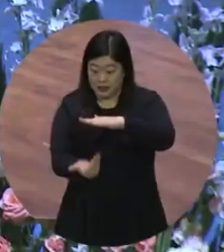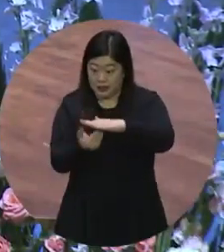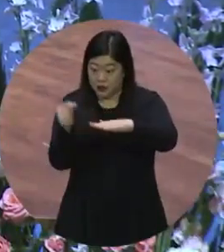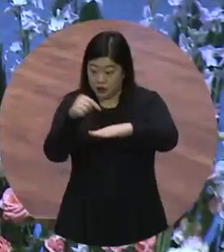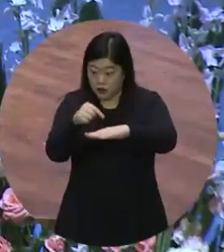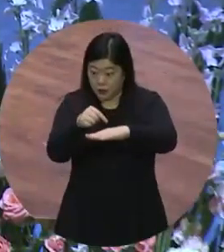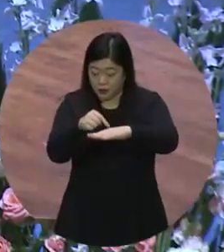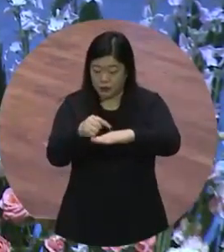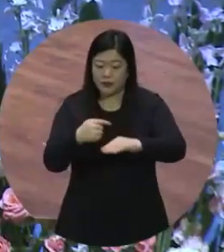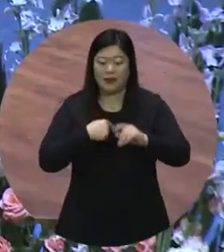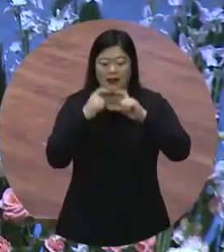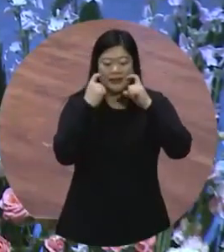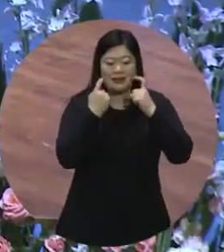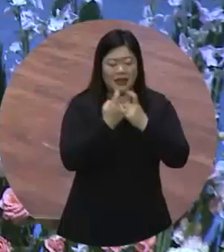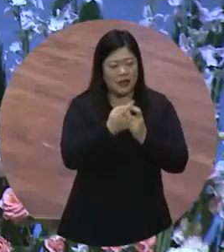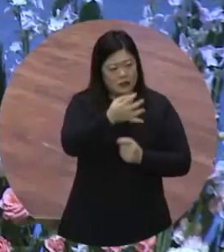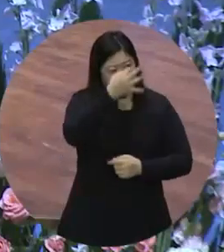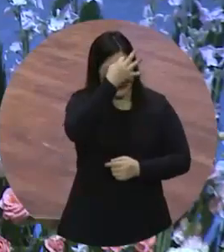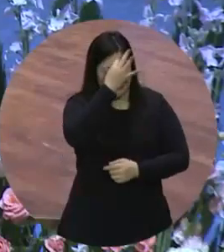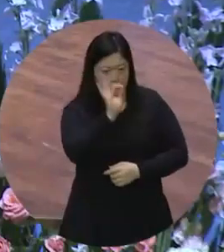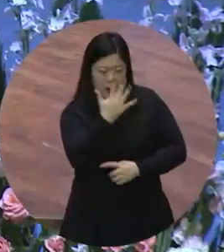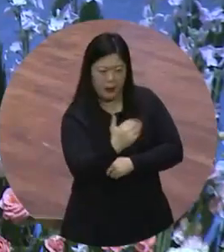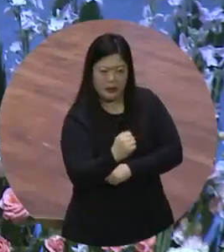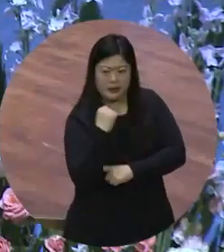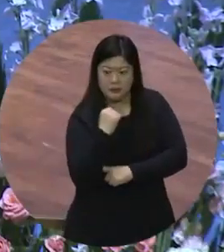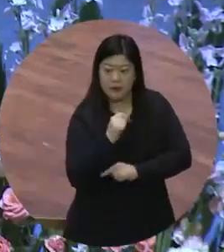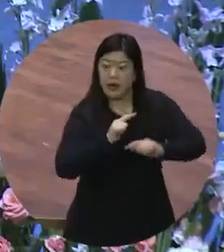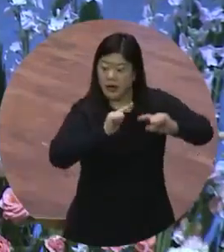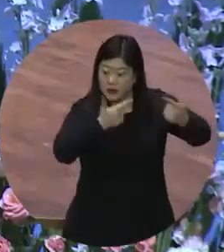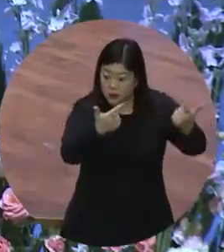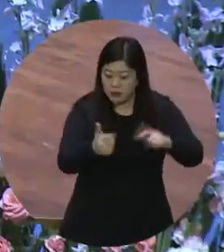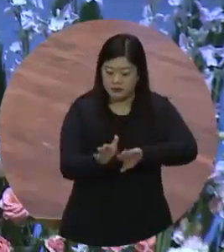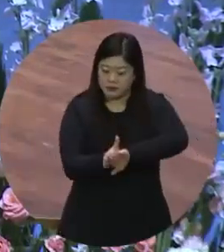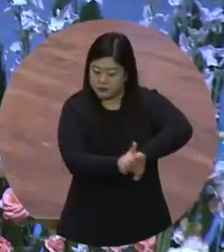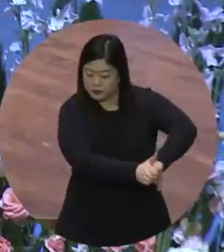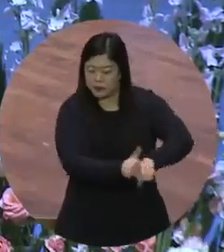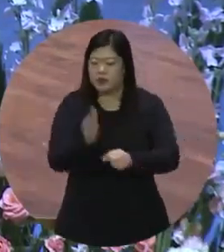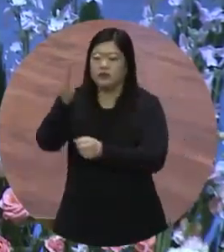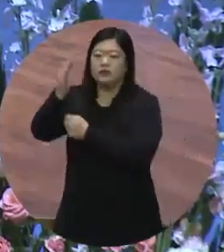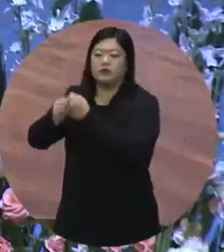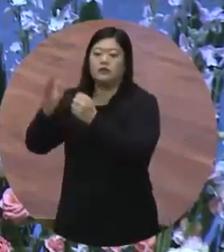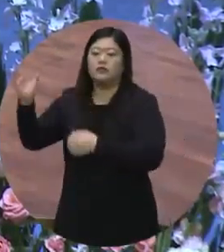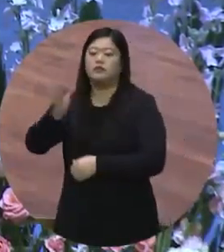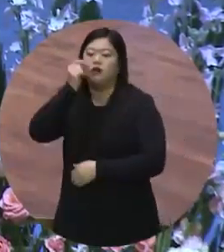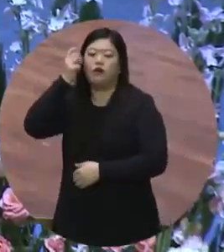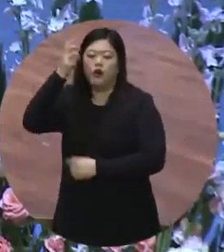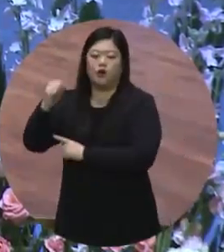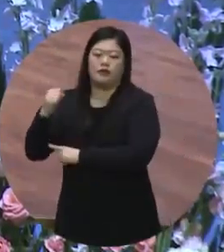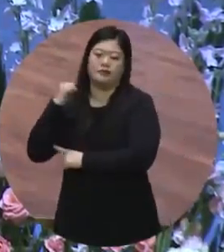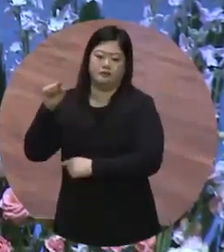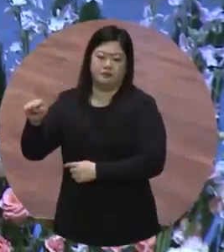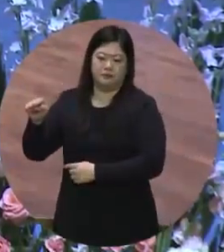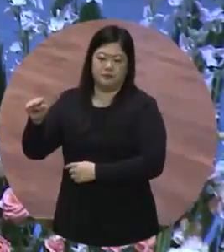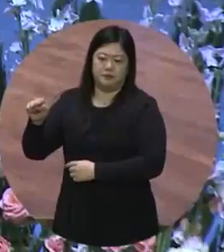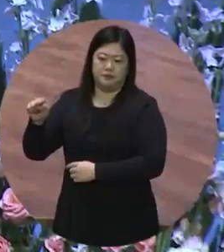힘과 능력이 아니라 바로 성령의 능력을 힘입는 것이라. 성령의 능력을 힘입어야 돼요.